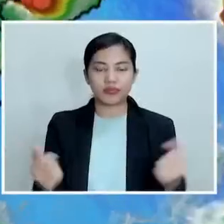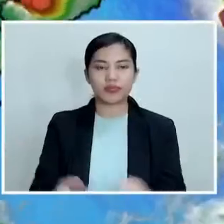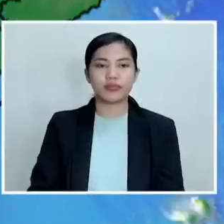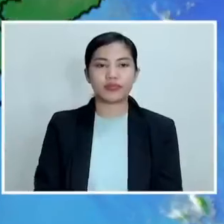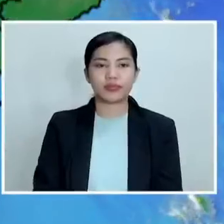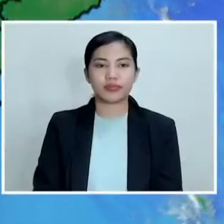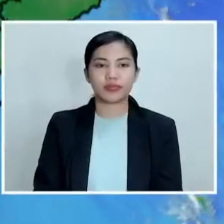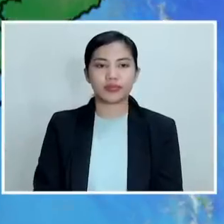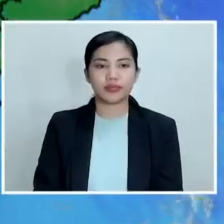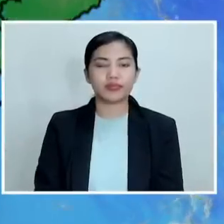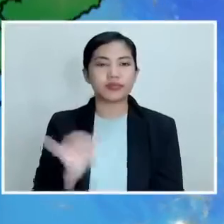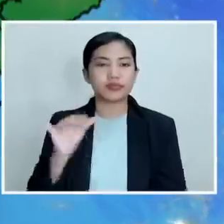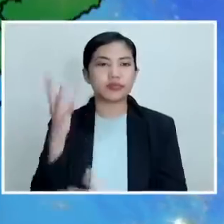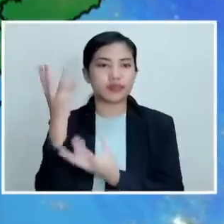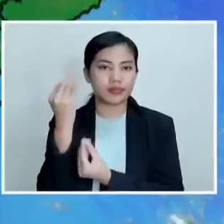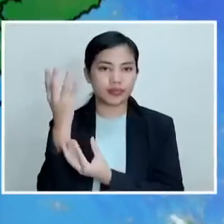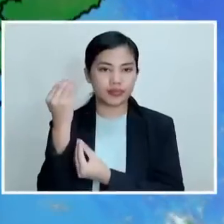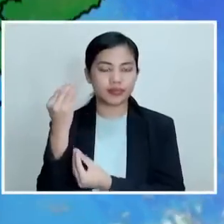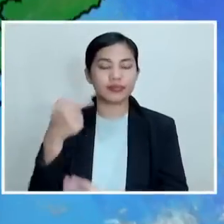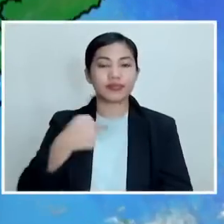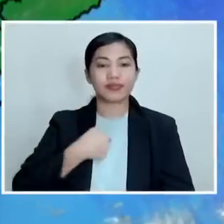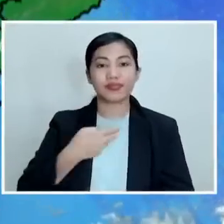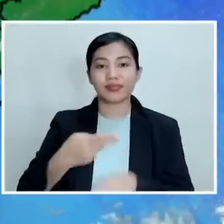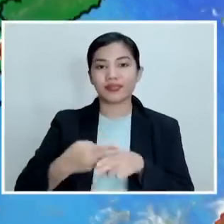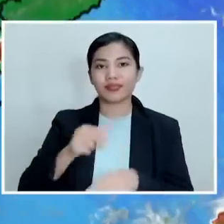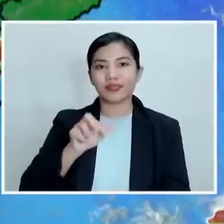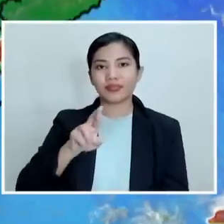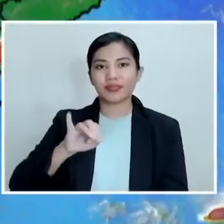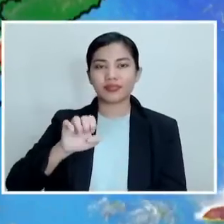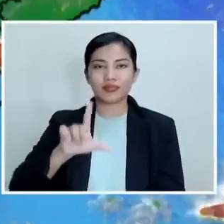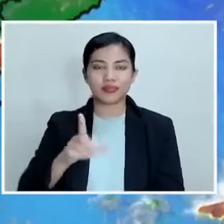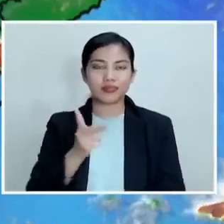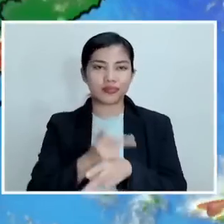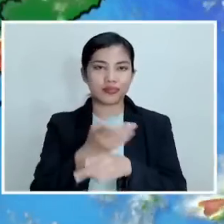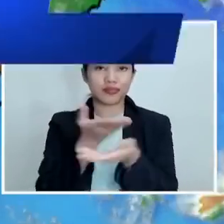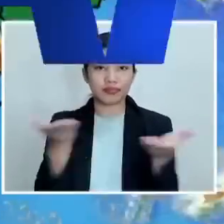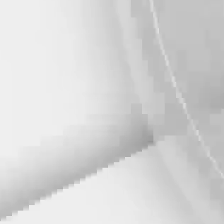Yan po ang update sa lagay ng panahon. Ako po si Ariel Rojas. Ingat ka, pamilya!